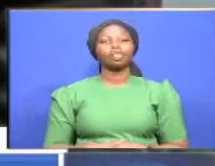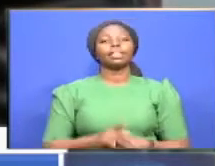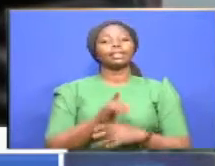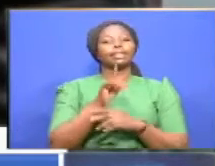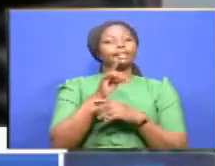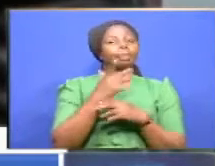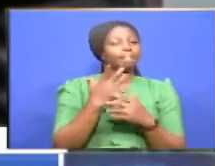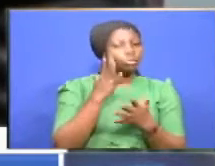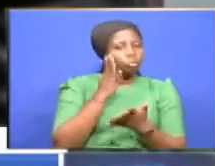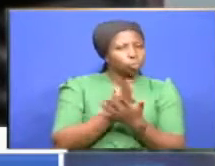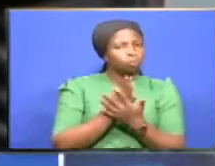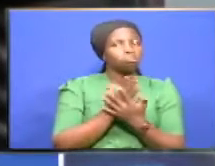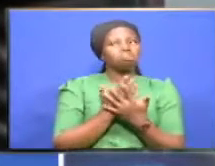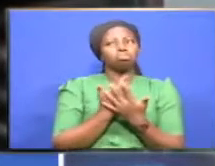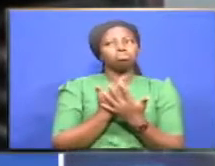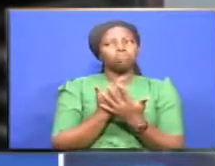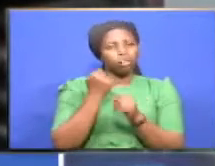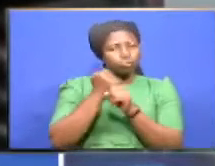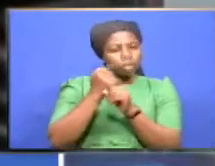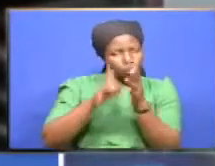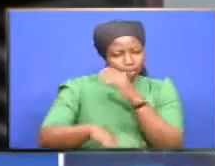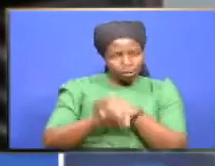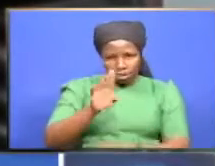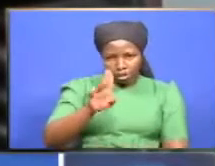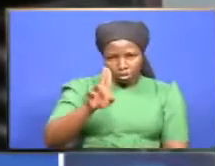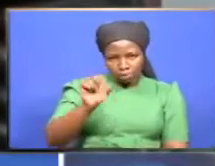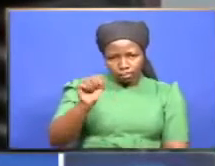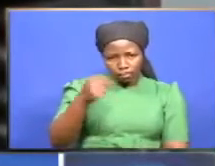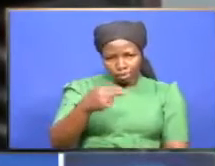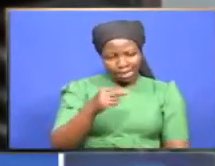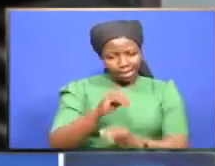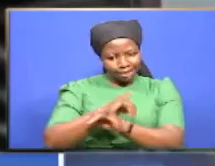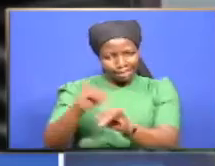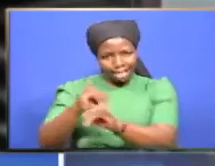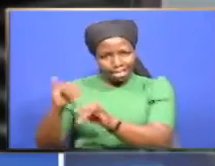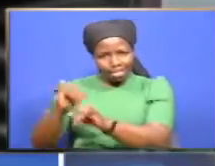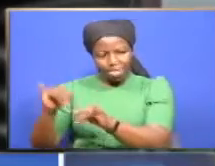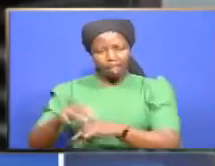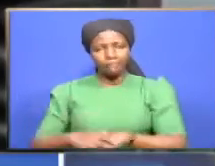is undertaking what you call bush clearing in readiness of restocking